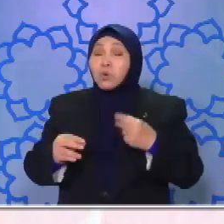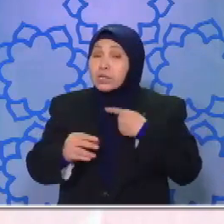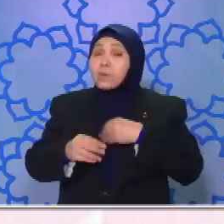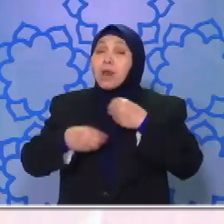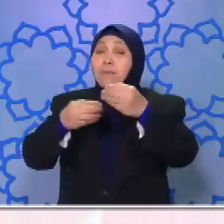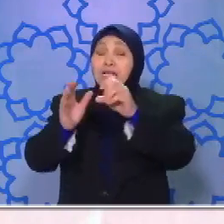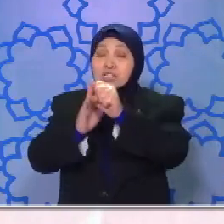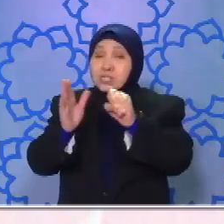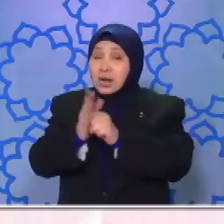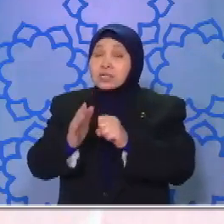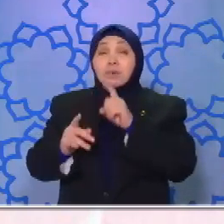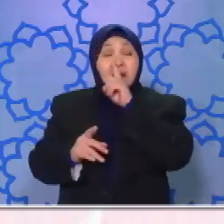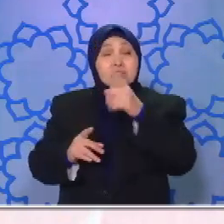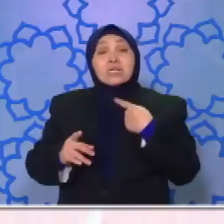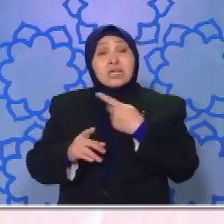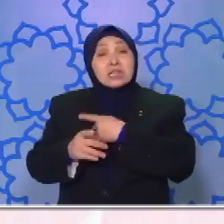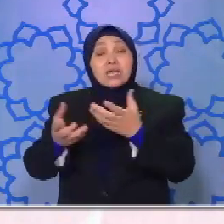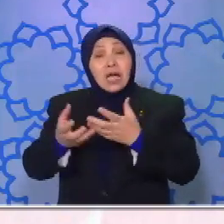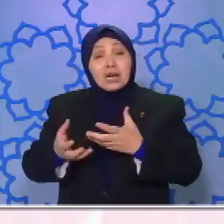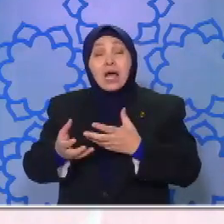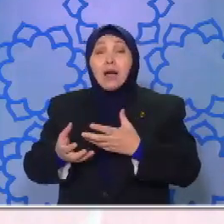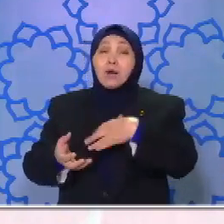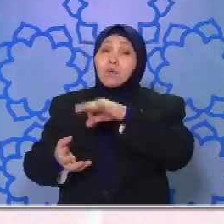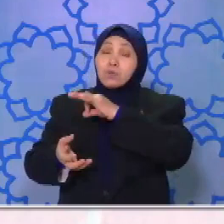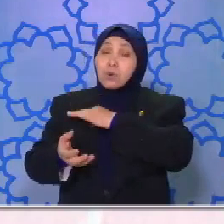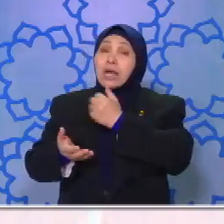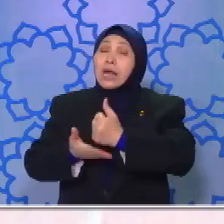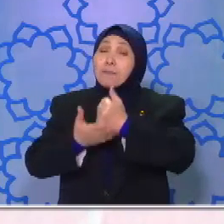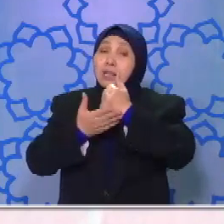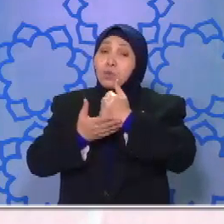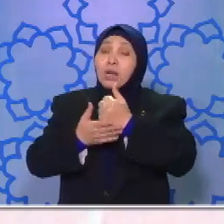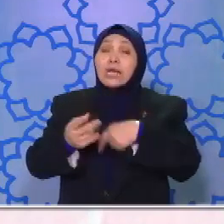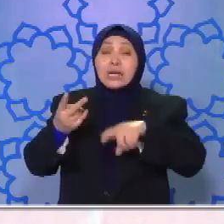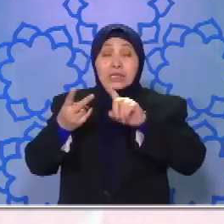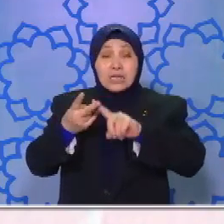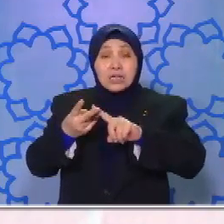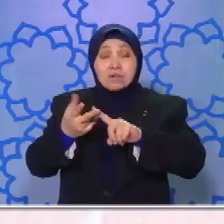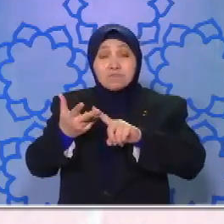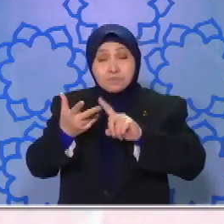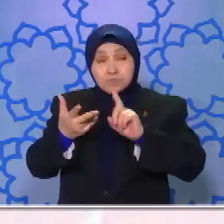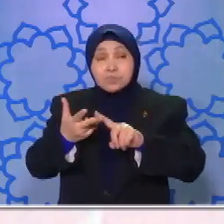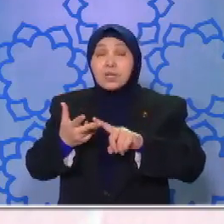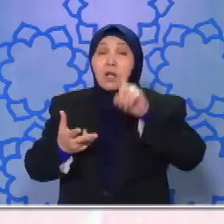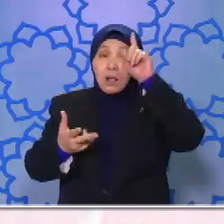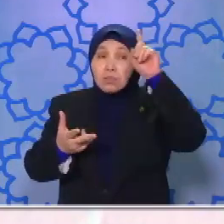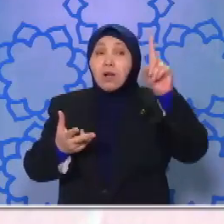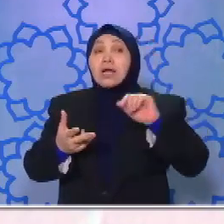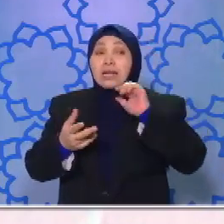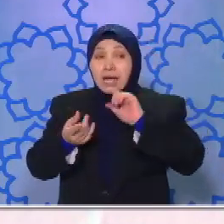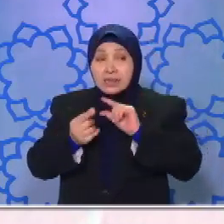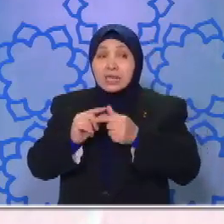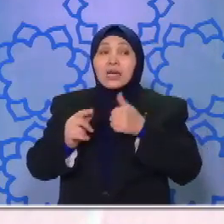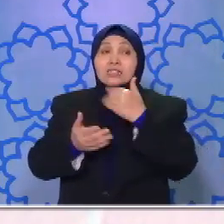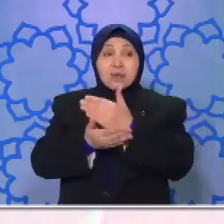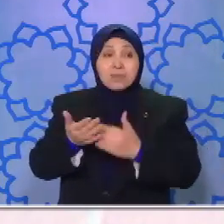guru, padahal kita yang nakkan hikmah dan juga bantuan. Yang kedua. Yang ketiga, yakin Allah akan gantikan sesuatu lebih baik